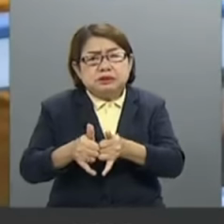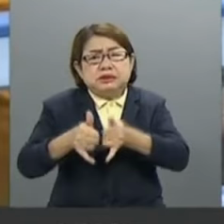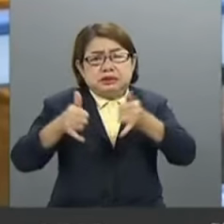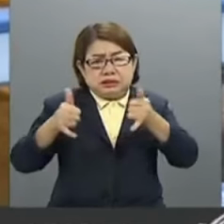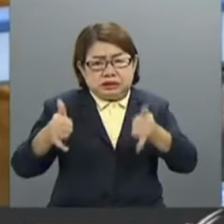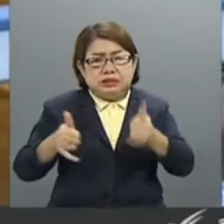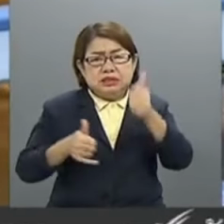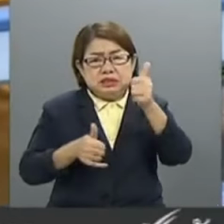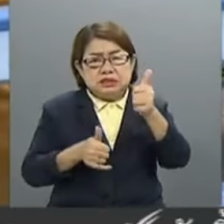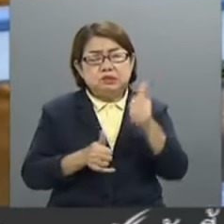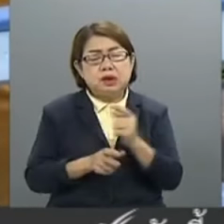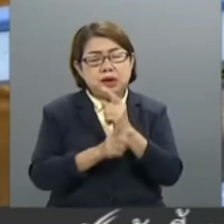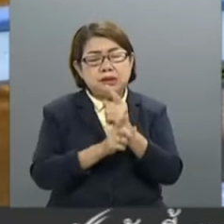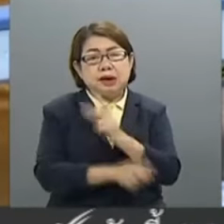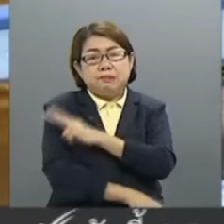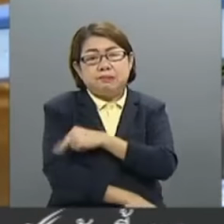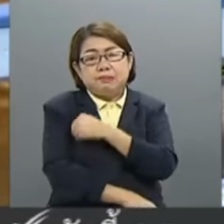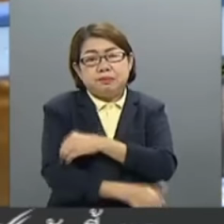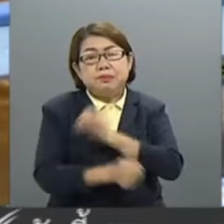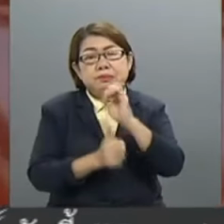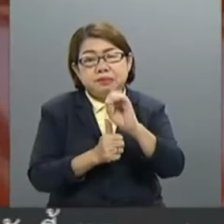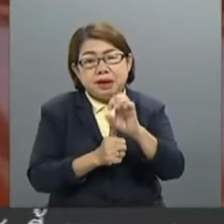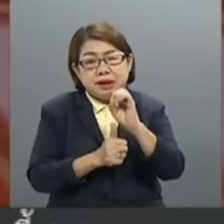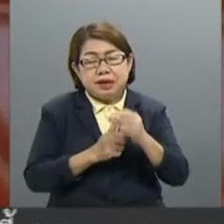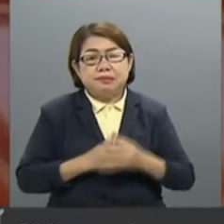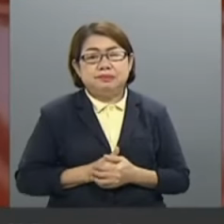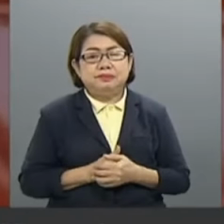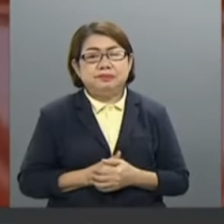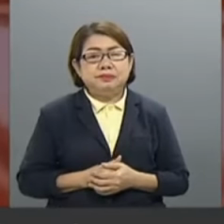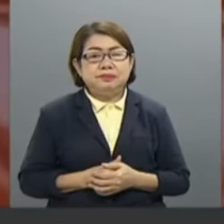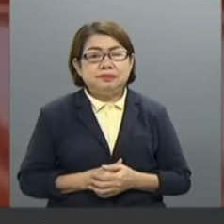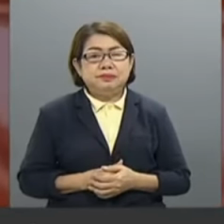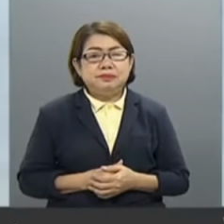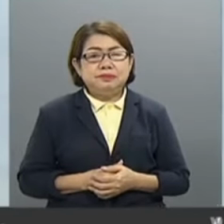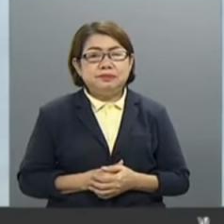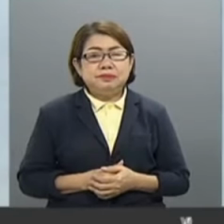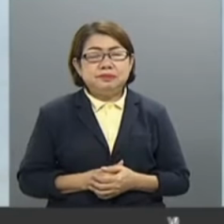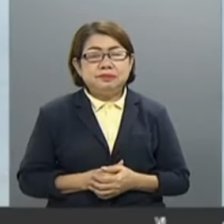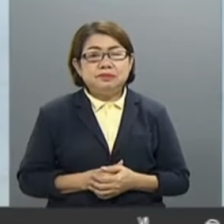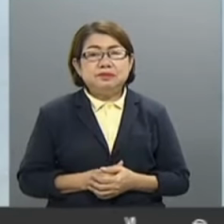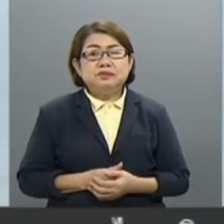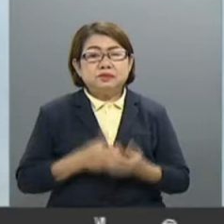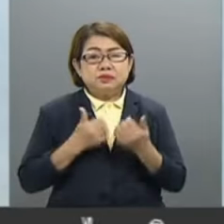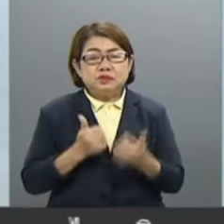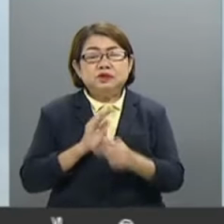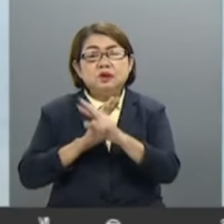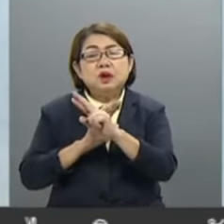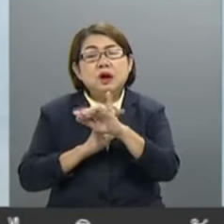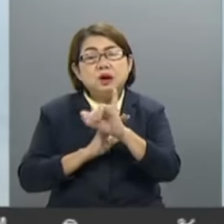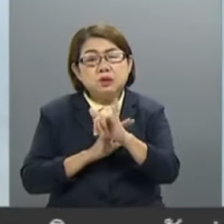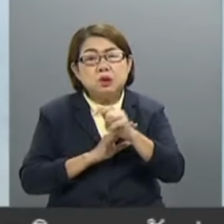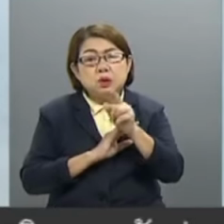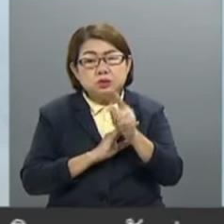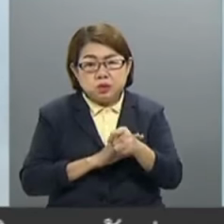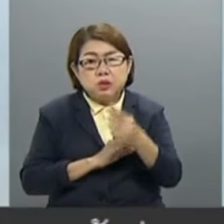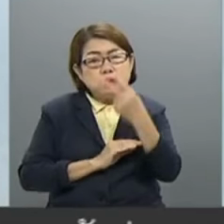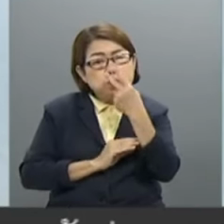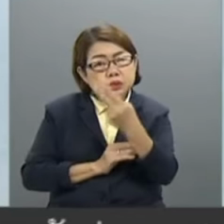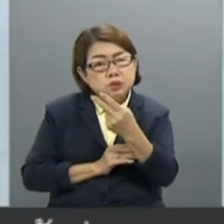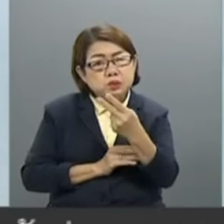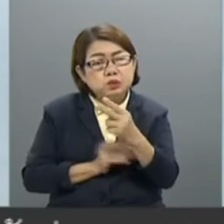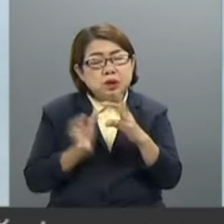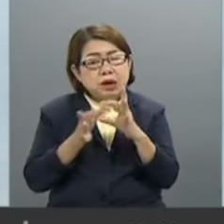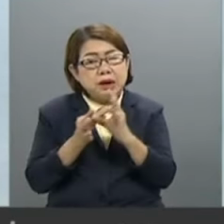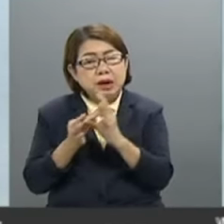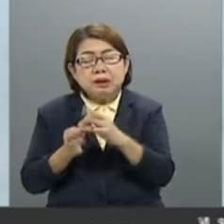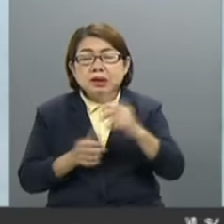สุขในการท่องเที่ยววิถีใหม่ New Normal ค่ะซึ่งที่ระยองนี้ยังคงต้องจับตาการท่องเที่ยวไปตลอดอีก3วันจากนี้นะ